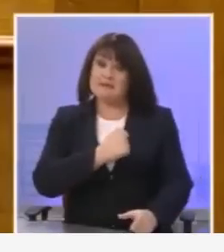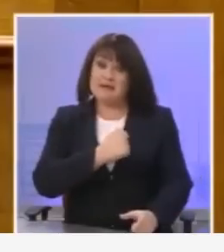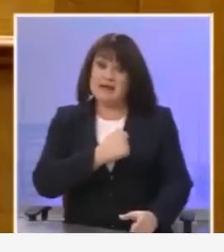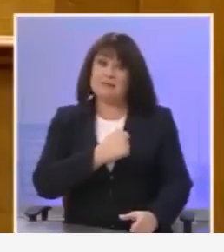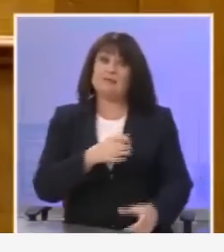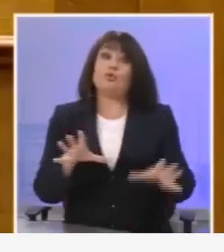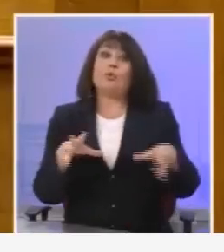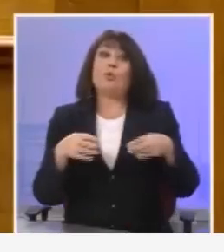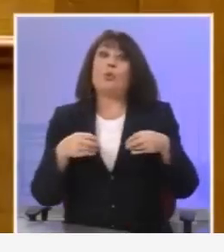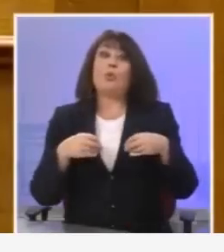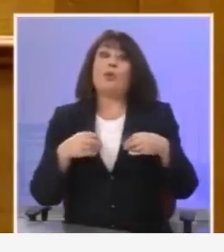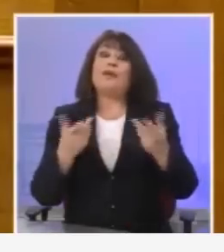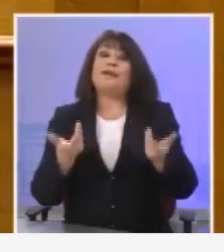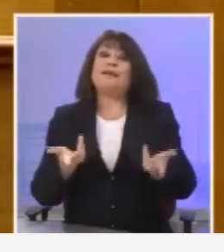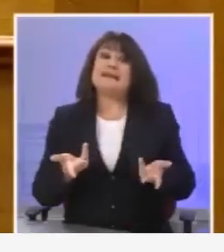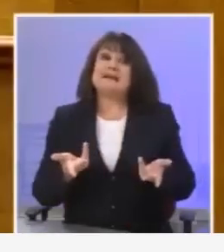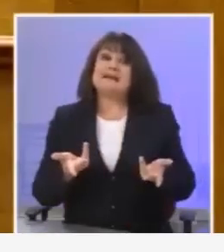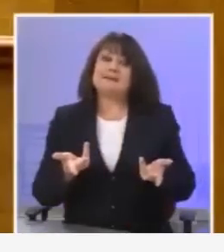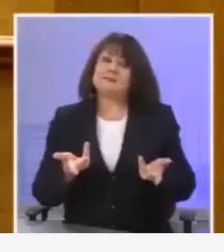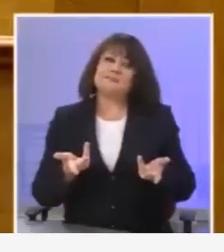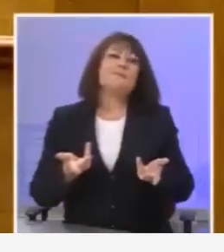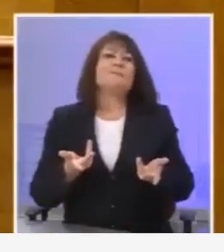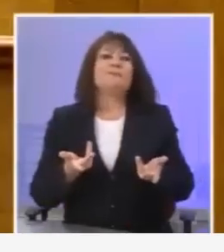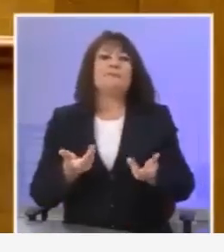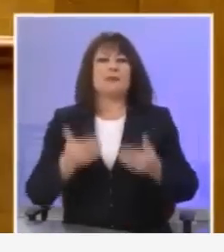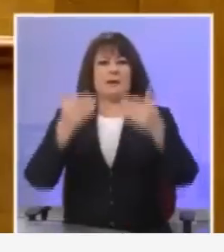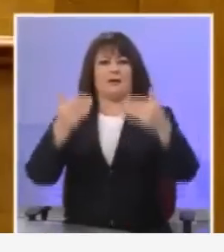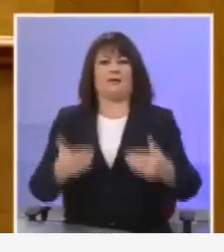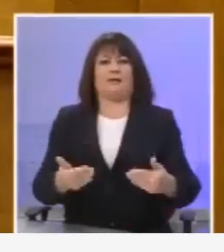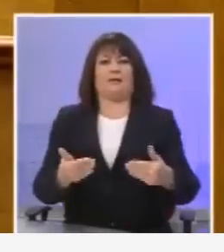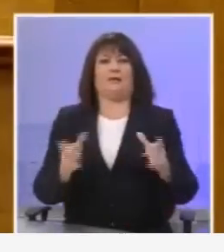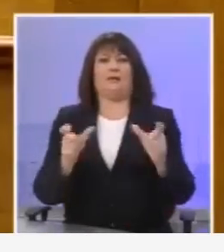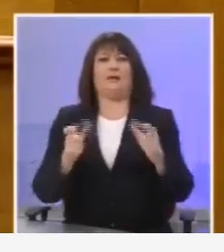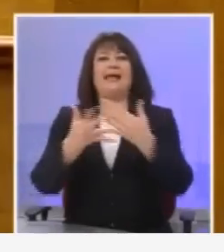υιοθετεί την λογική να υψώσουμε τείχη,